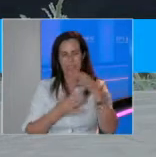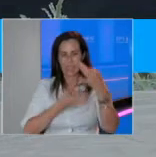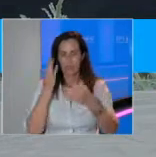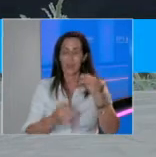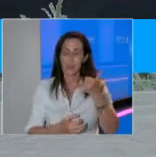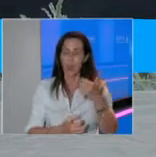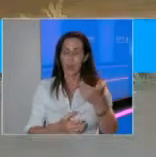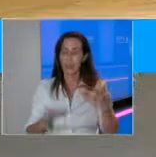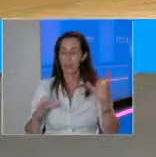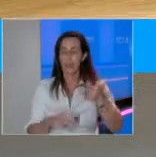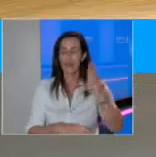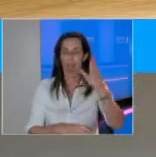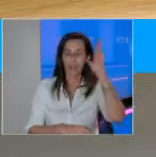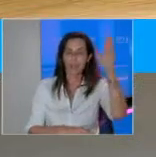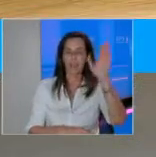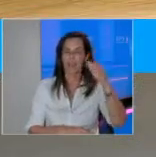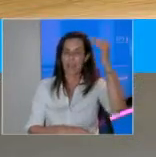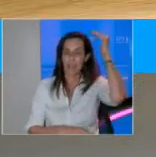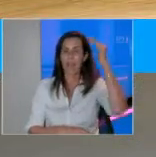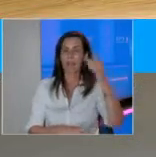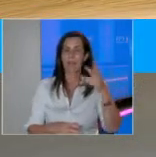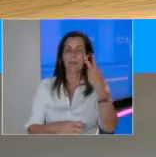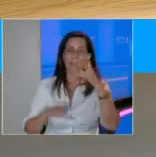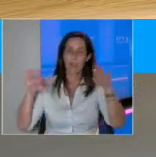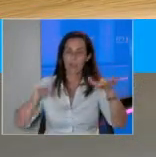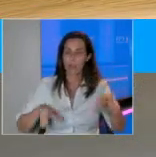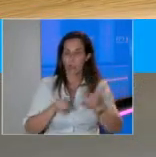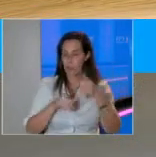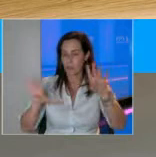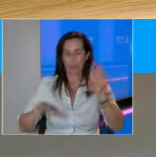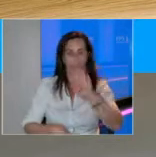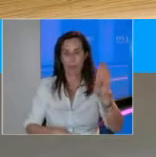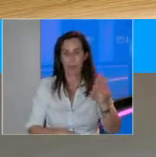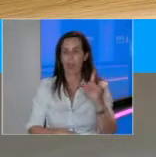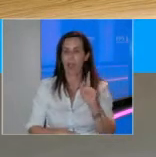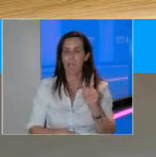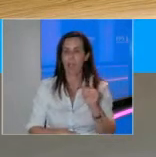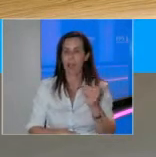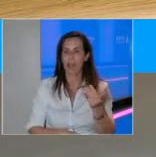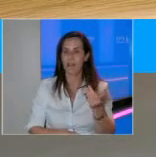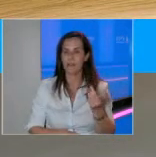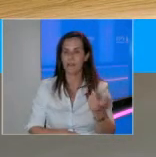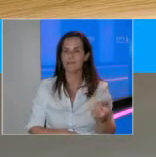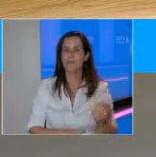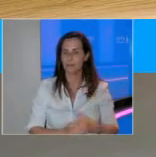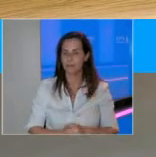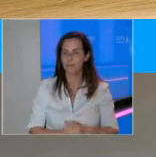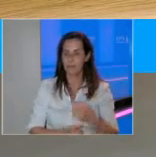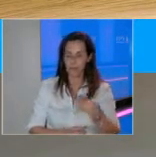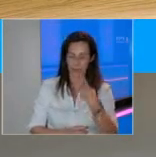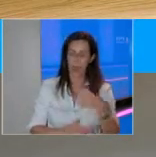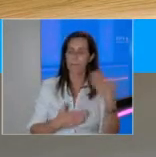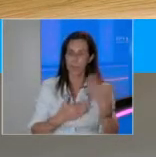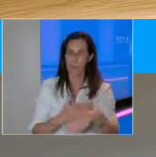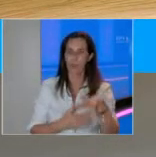אז נכון שאם אתה מחבר את יש עתיד ואת גנץ, הם מגיעים ל-29, כמו ה-29 של נתניהו. אבל מתקע לידינו, כן. אני אגיד לך.